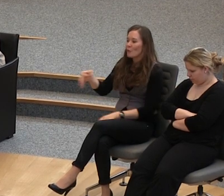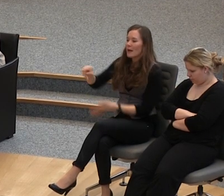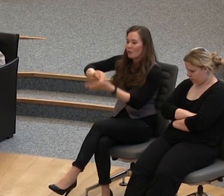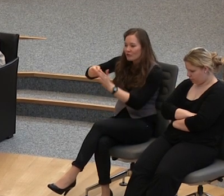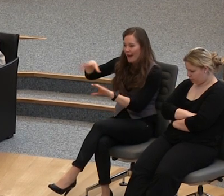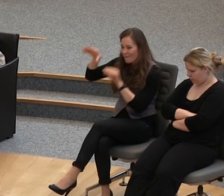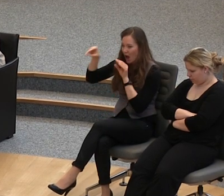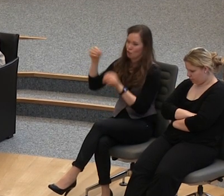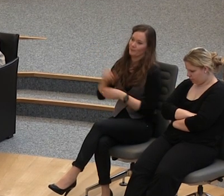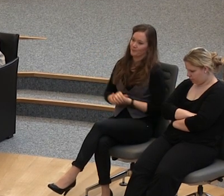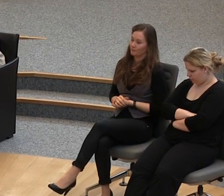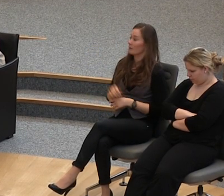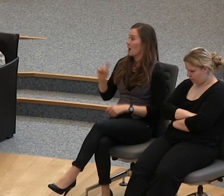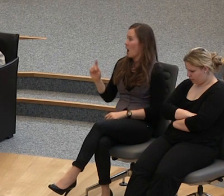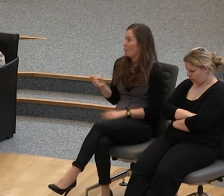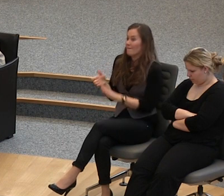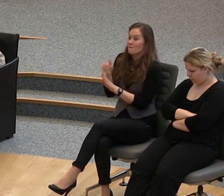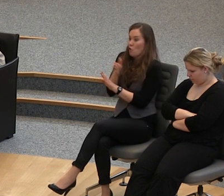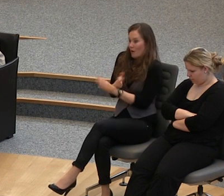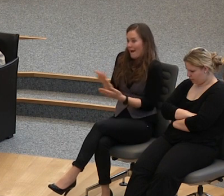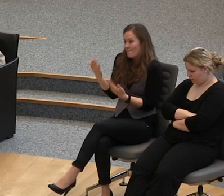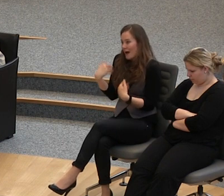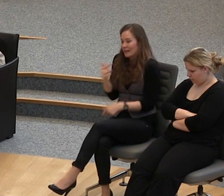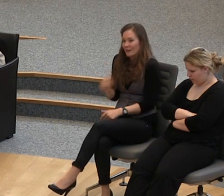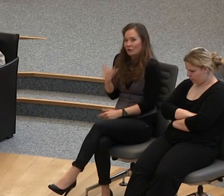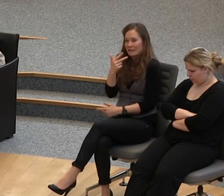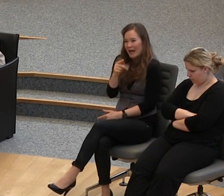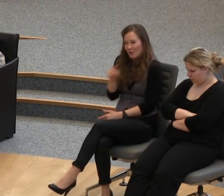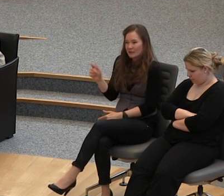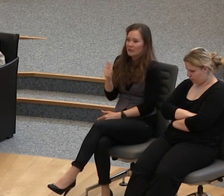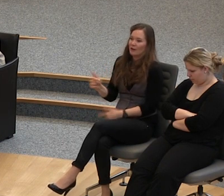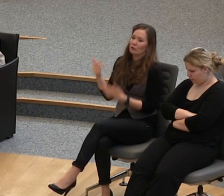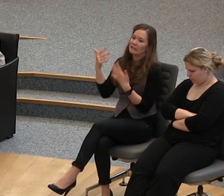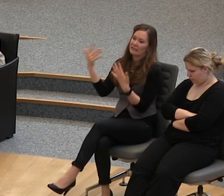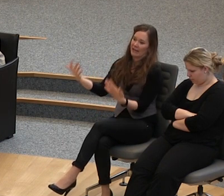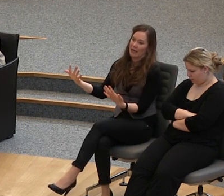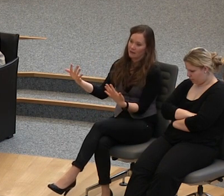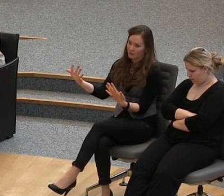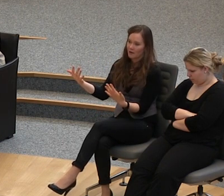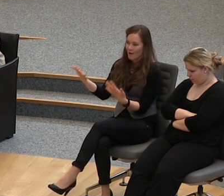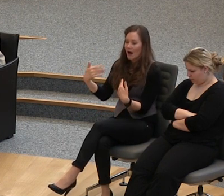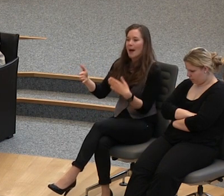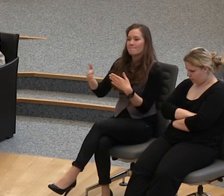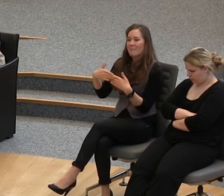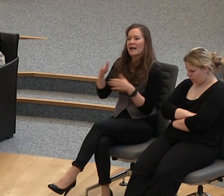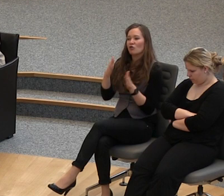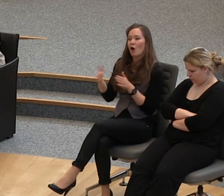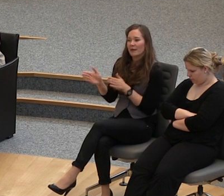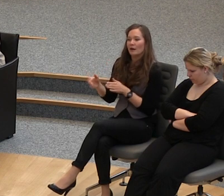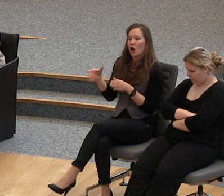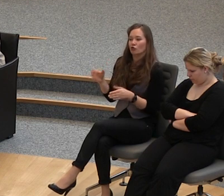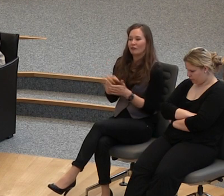kommunalpolitische Erfahrung. Und zuvor warst du von 2003 bis 2010 Beigeordnete der Stadt Köln